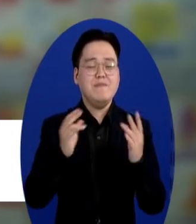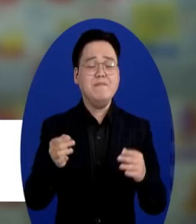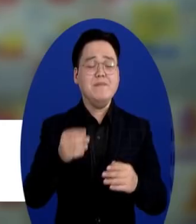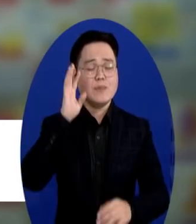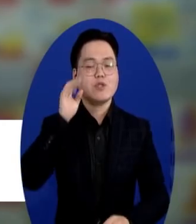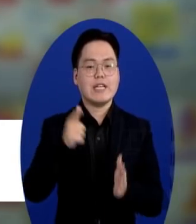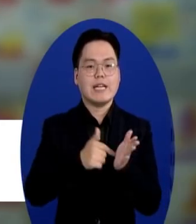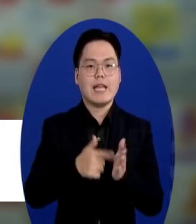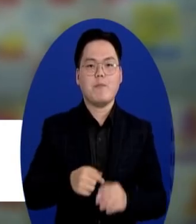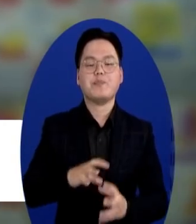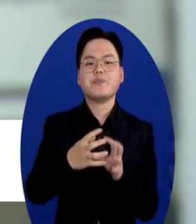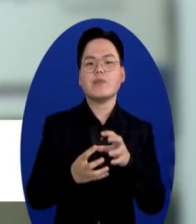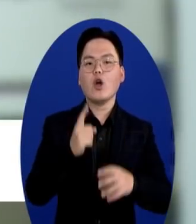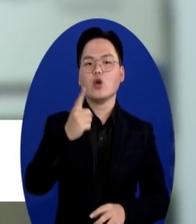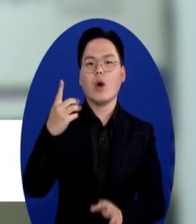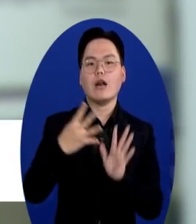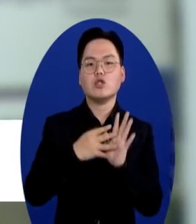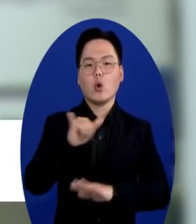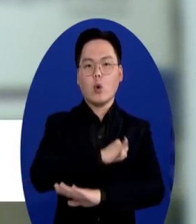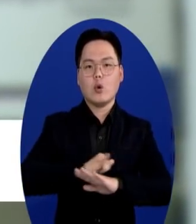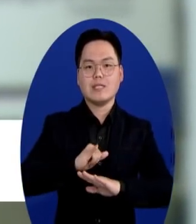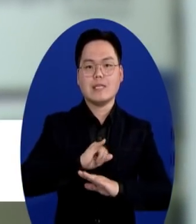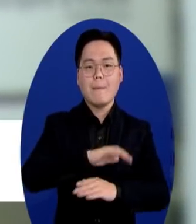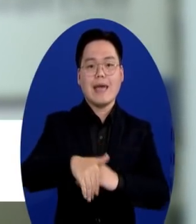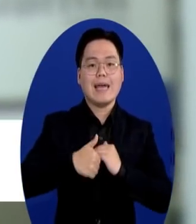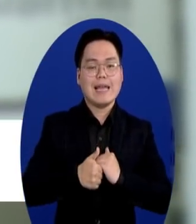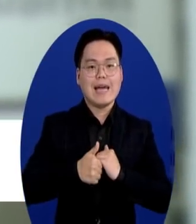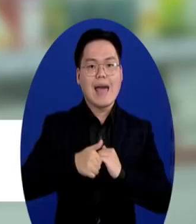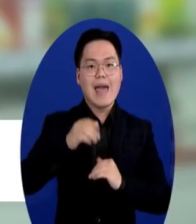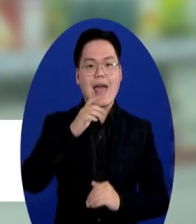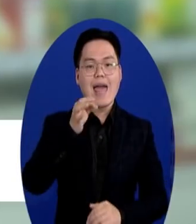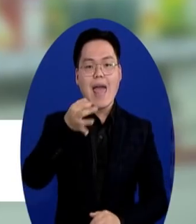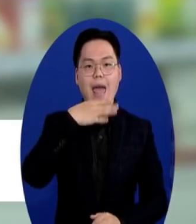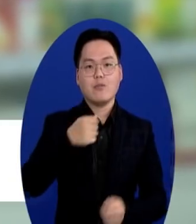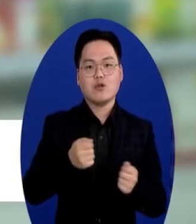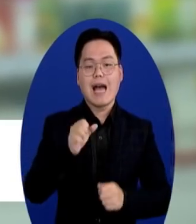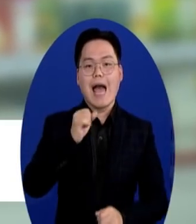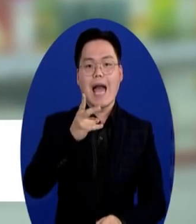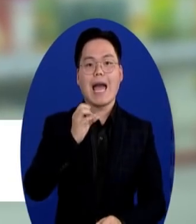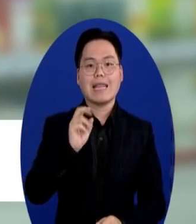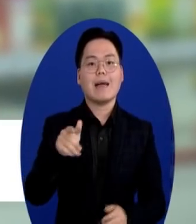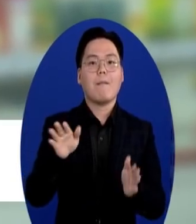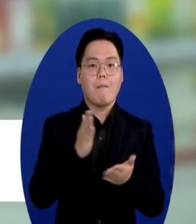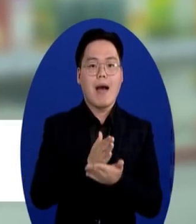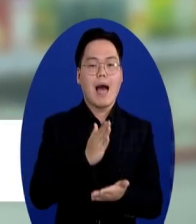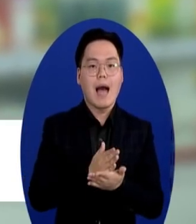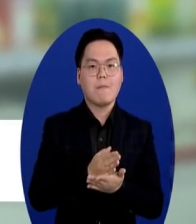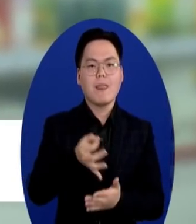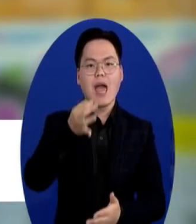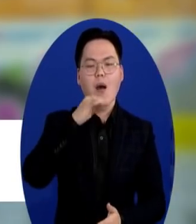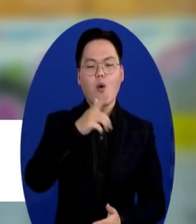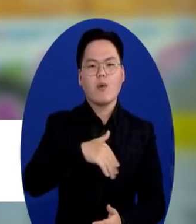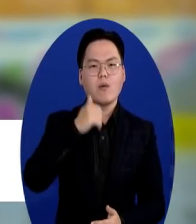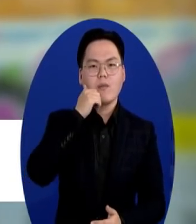Дэлхийн 119 улс бий даасан эмийн зохицуулалтын агентлагтай. Эм өөрөө үндэсний аюулгүй байдлыг хүртэл нөлөөж болохгүй зонцгой